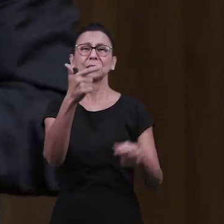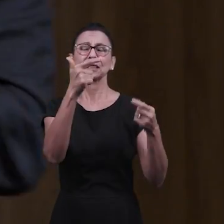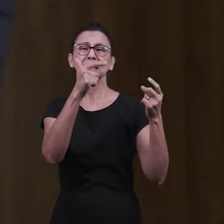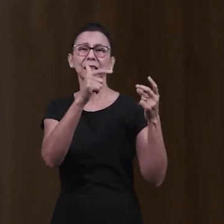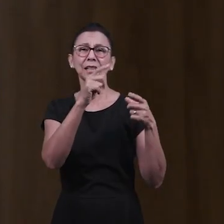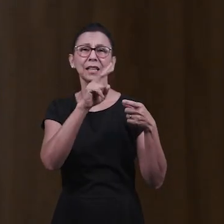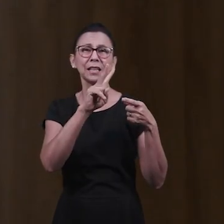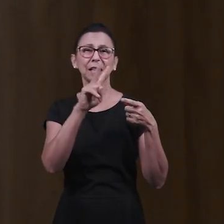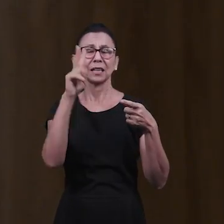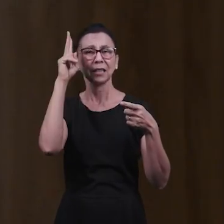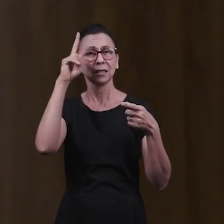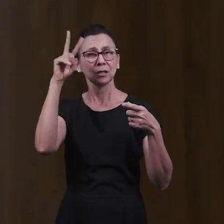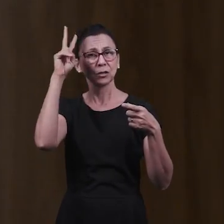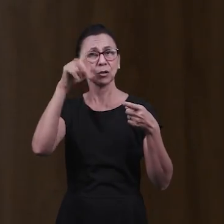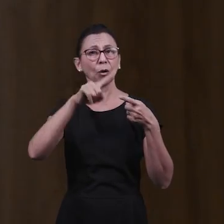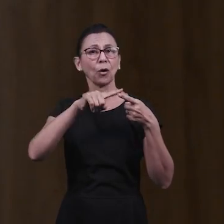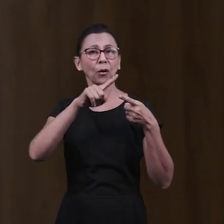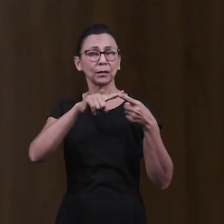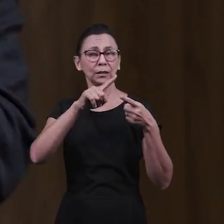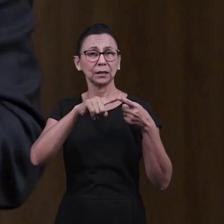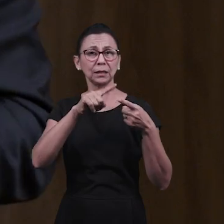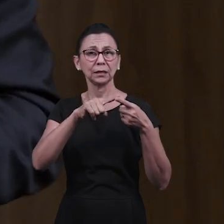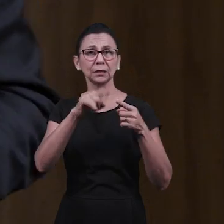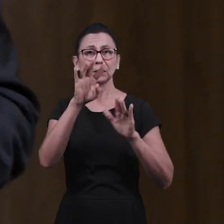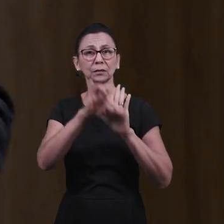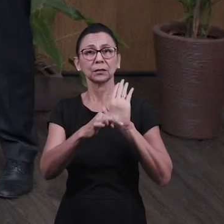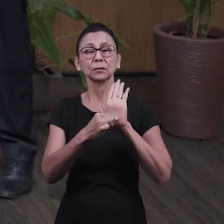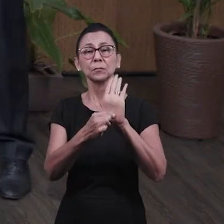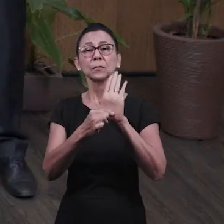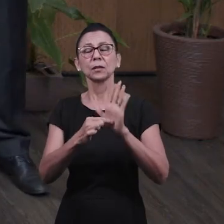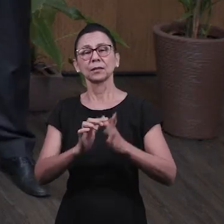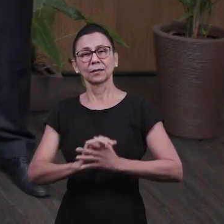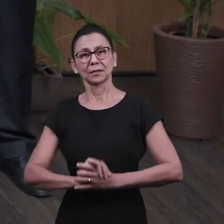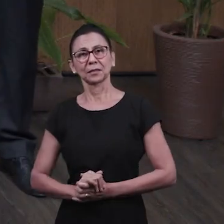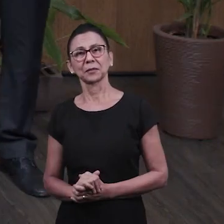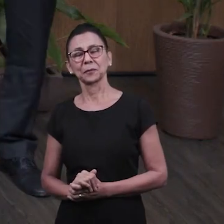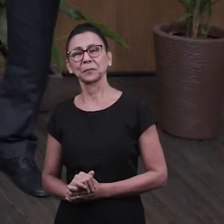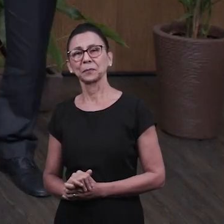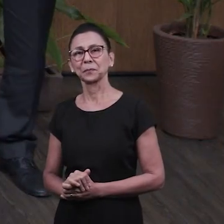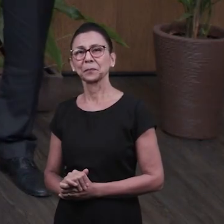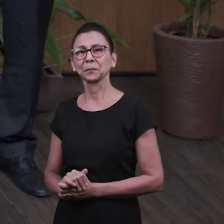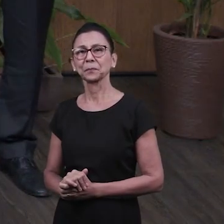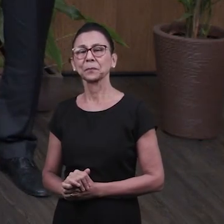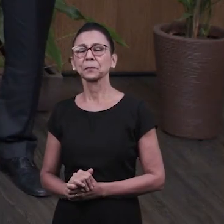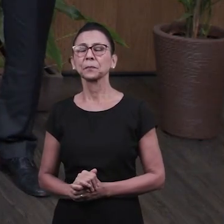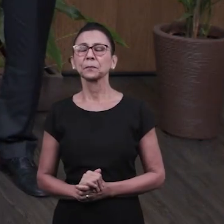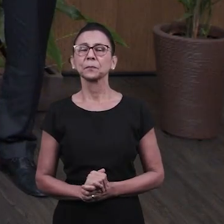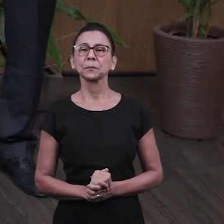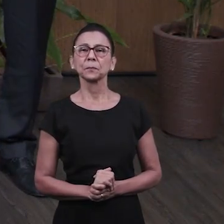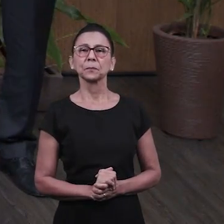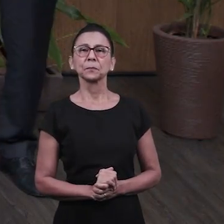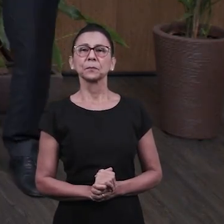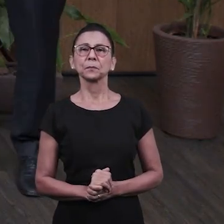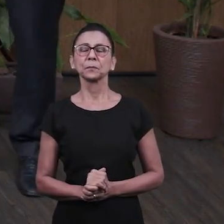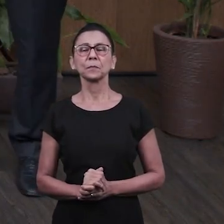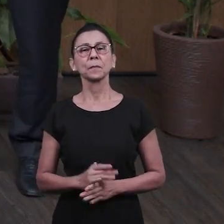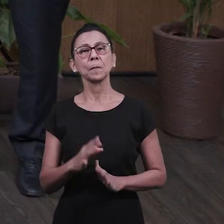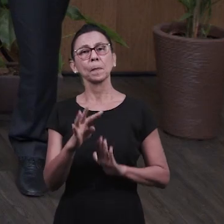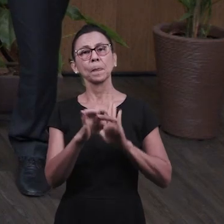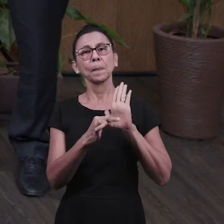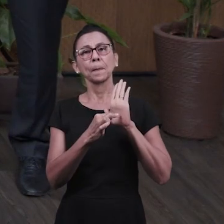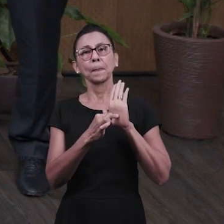qui vont au-delà de l'histoire qui est citée dans le texte biblique. Ce texte